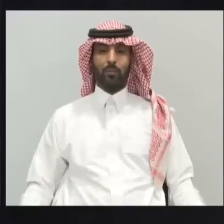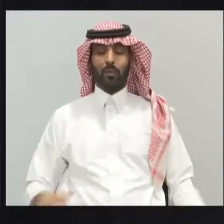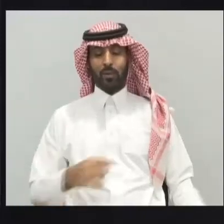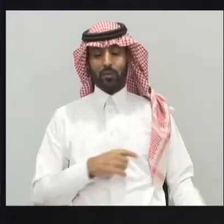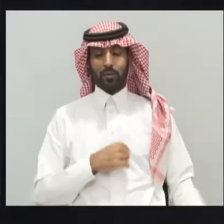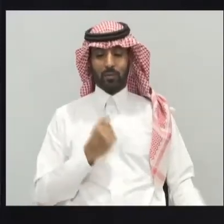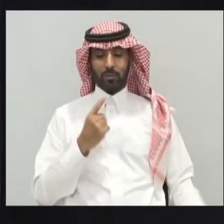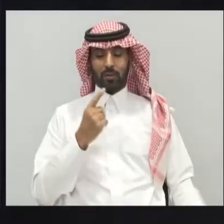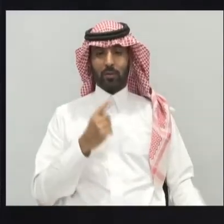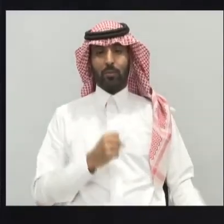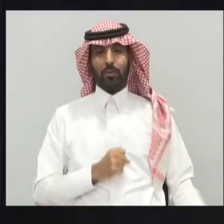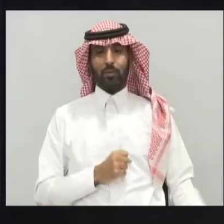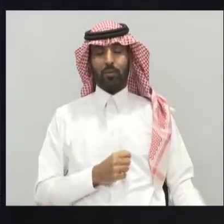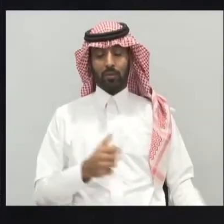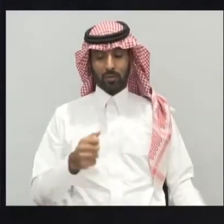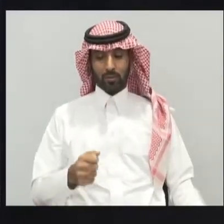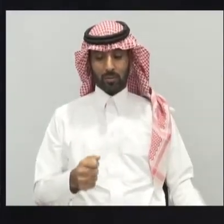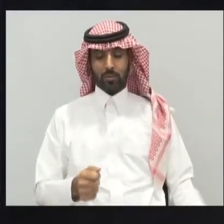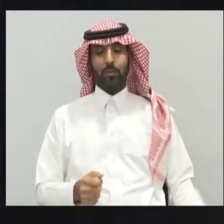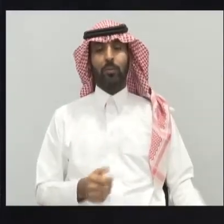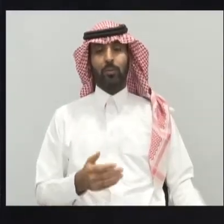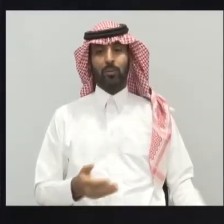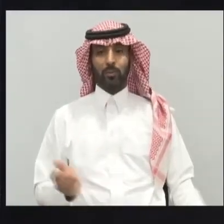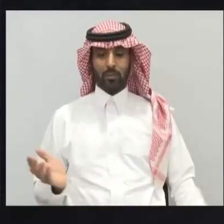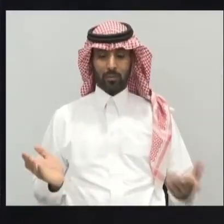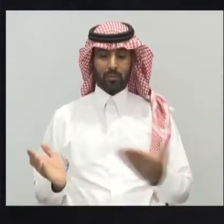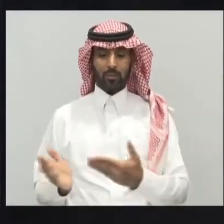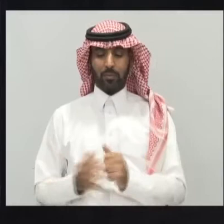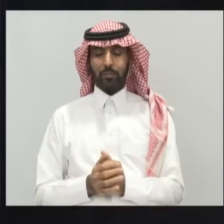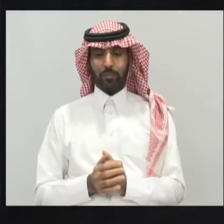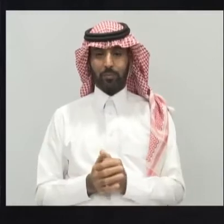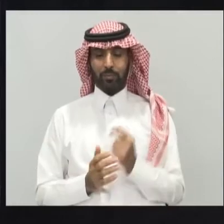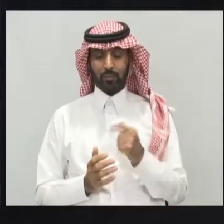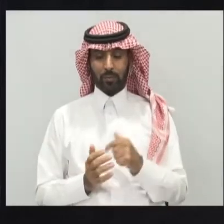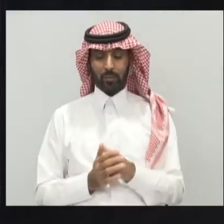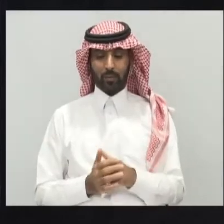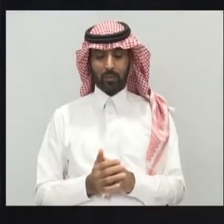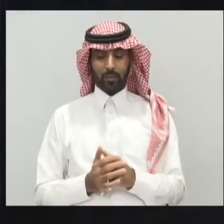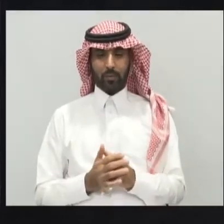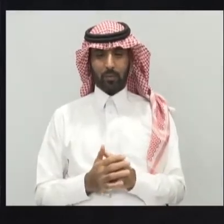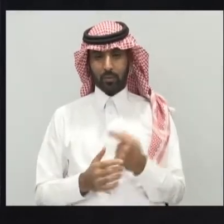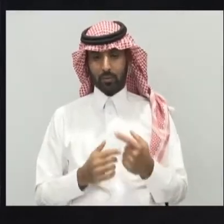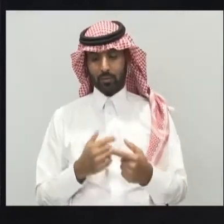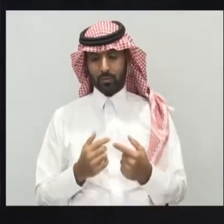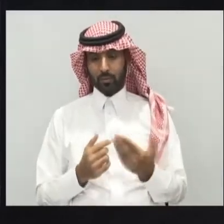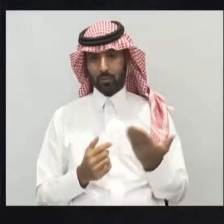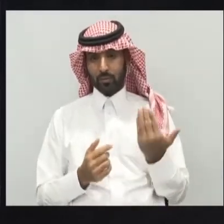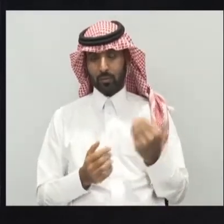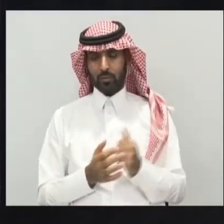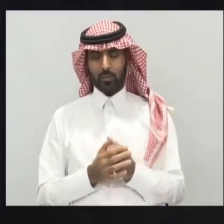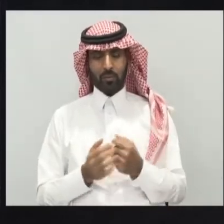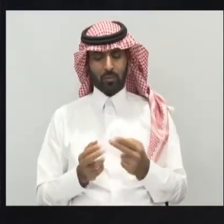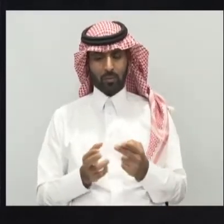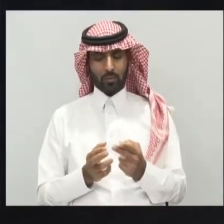بسم الله الرحمن الرحيم. السلام عليكم ورحمة الله وبركاته. Welcome dear students in our lesson. Today inshallah we will continue the expansion unit. We started